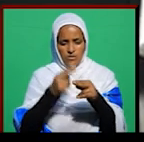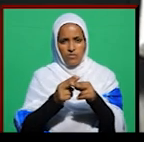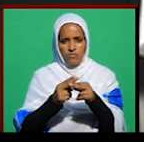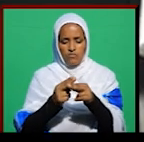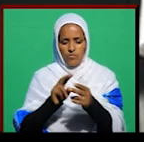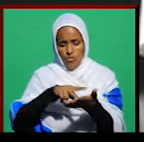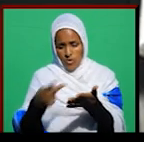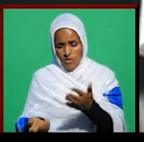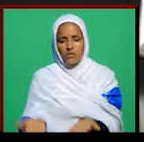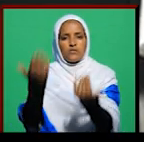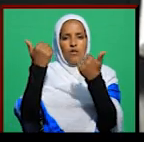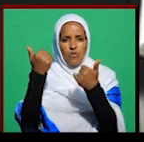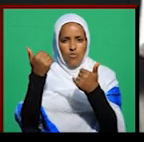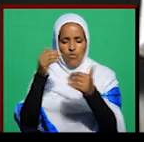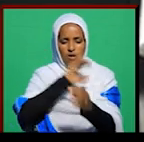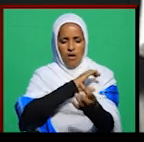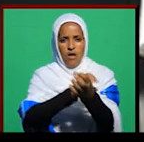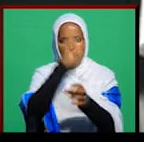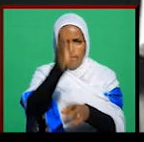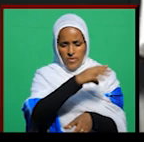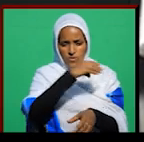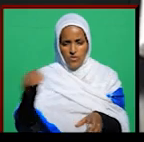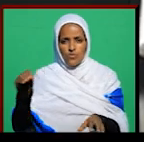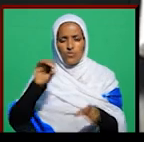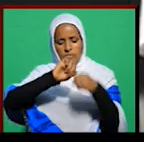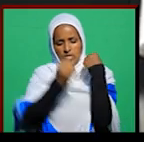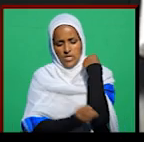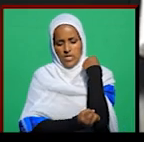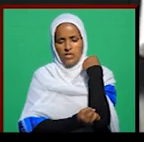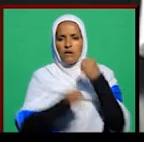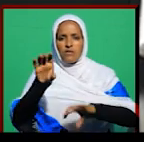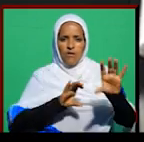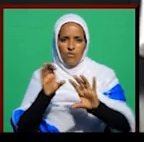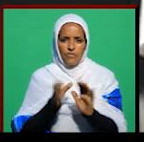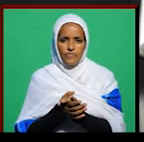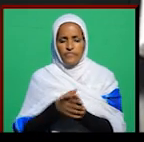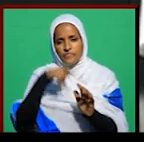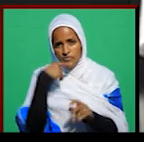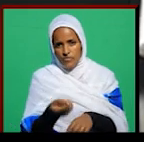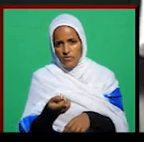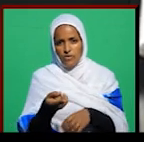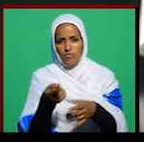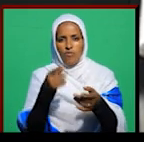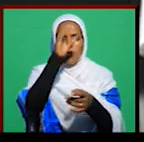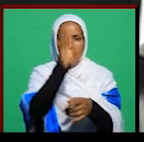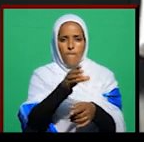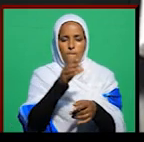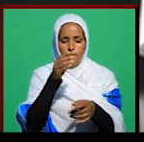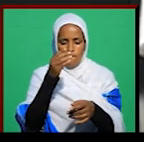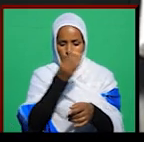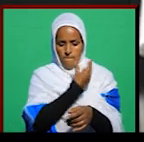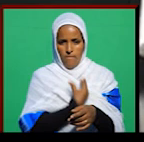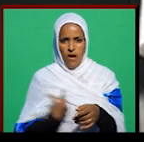ቅዱስ ማማትቤ እነሳለሁ፣ ኃይለ መስቀሉ እትመረጎዝ መስቀሉንም ምርጉዝ አድርጋለሁ ብሎ ማእተብ